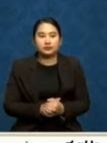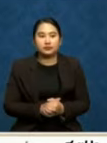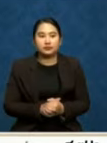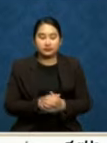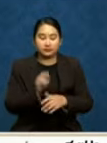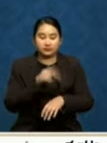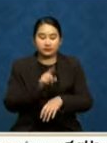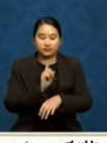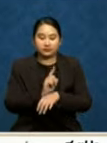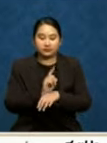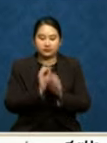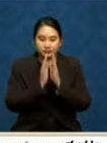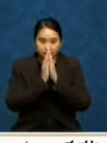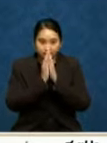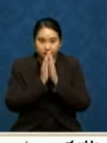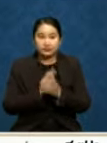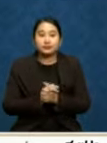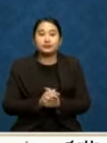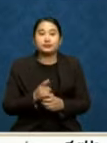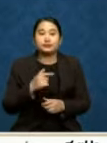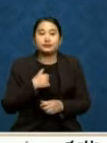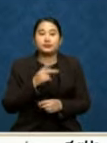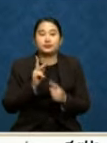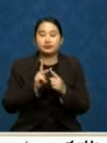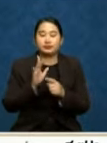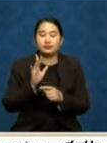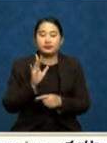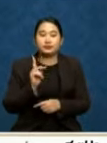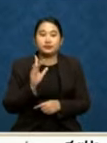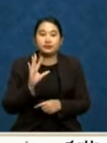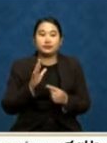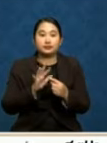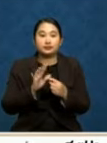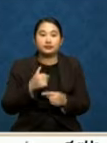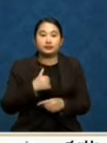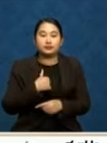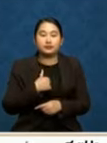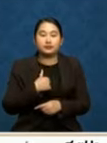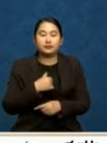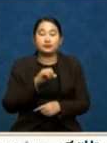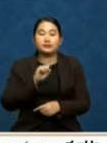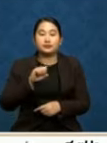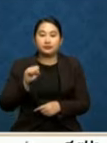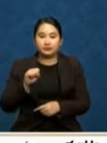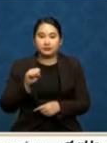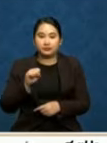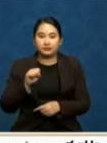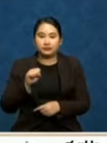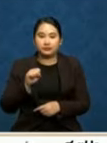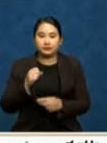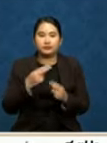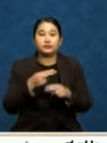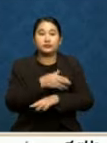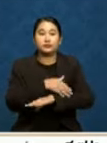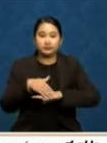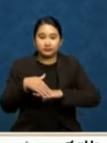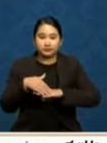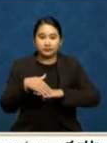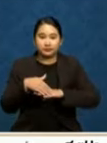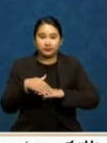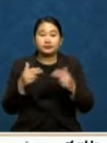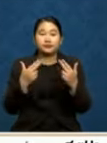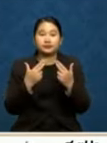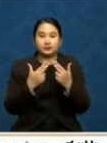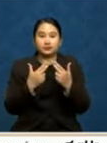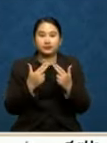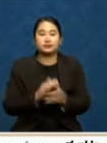กราบเรียนท่านประธานสภาที่เคารพผมเกชาศักดิ์สมบูรณ์สมาชิกสภาผู้แทนราษฎรแบบบัญชีรายชื่อพรรครวมไทยสร้